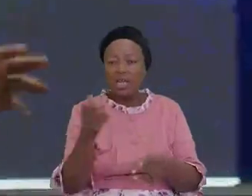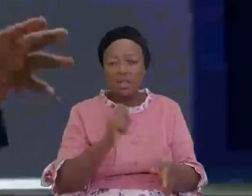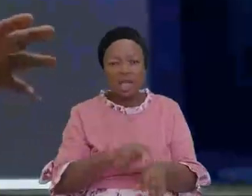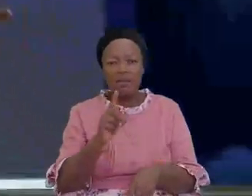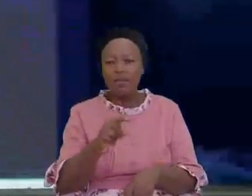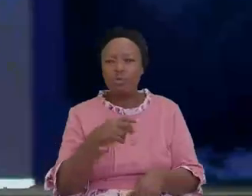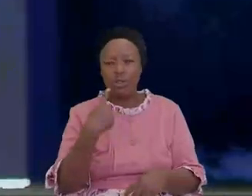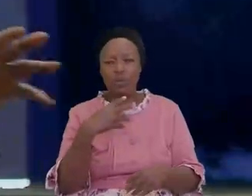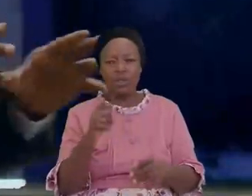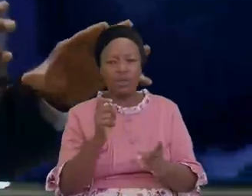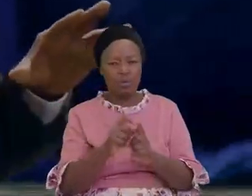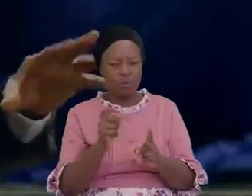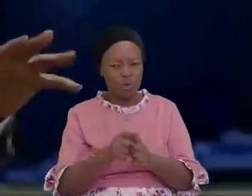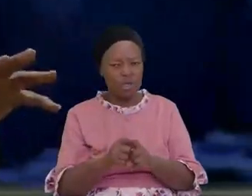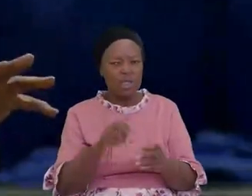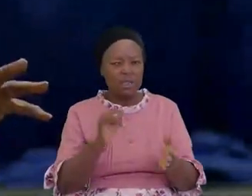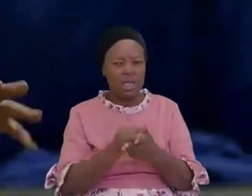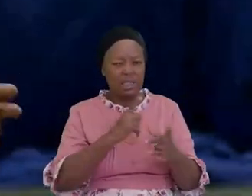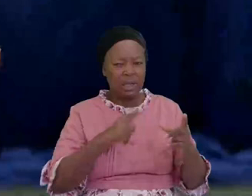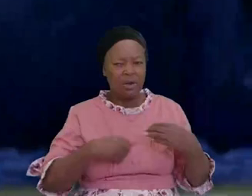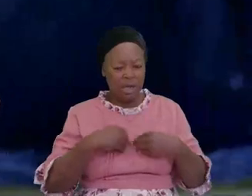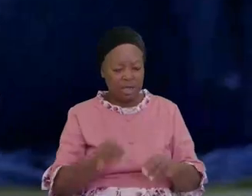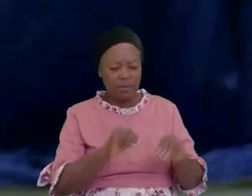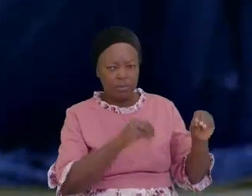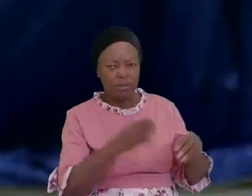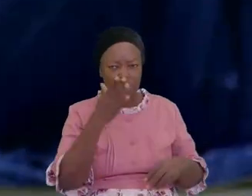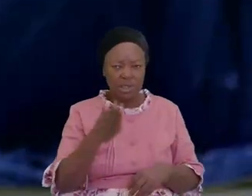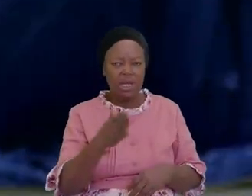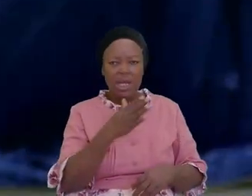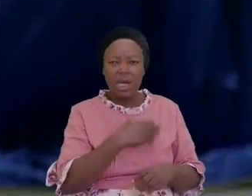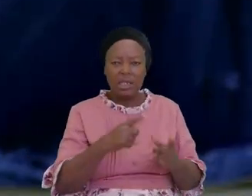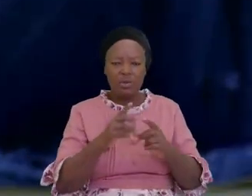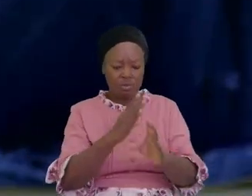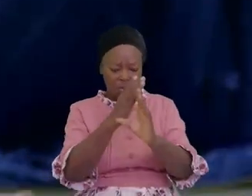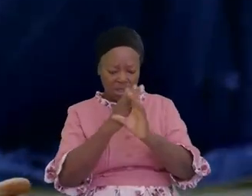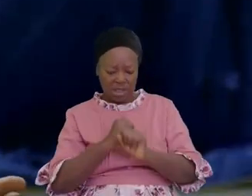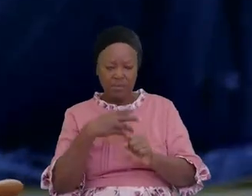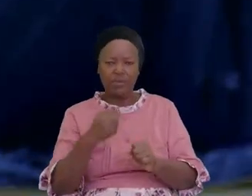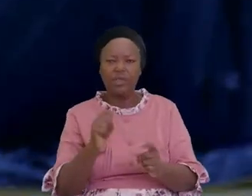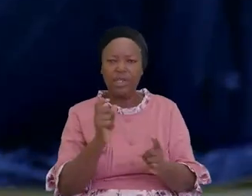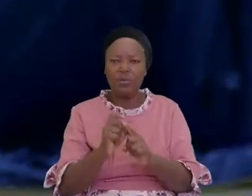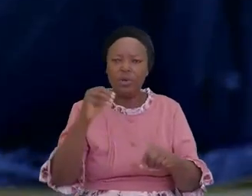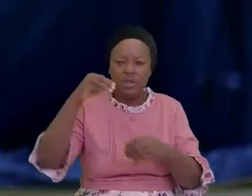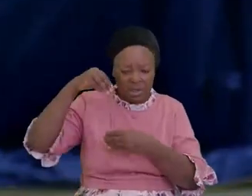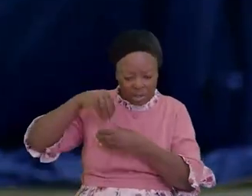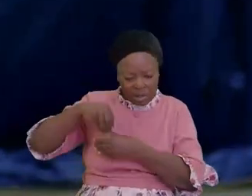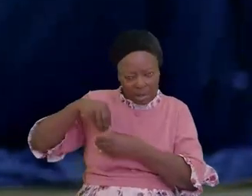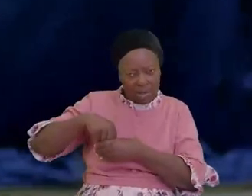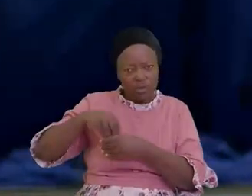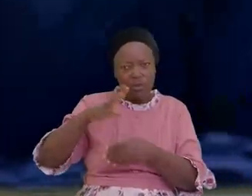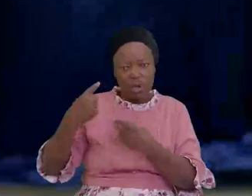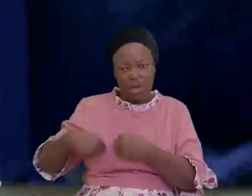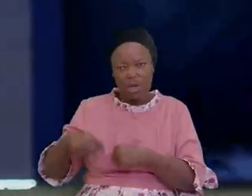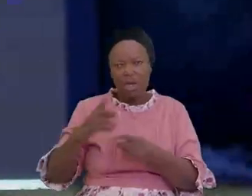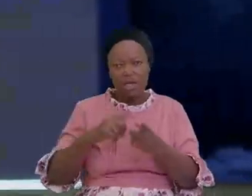Et tout ce que tu diras, c'est la parole que Dieu a mise là. Et tu as reçu la parole, tu as intériorisé